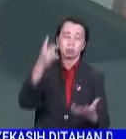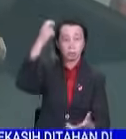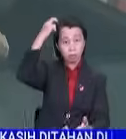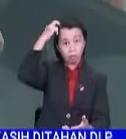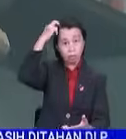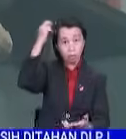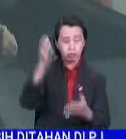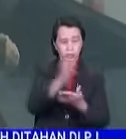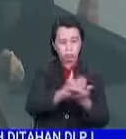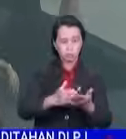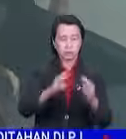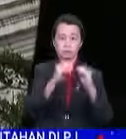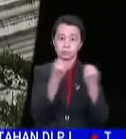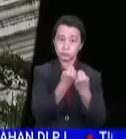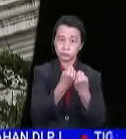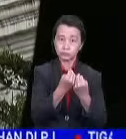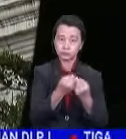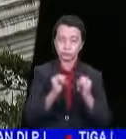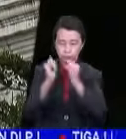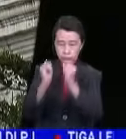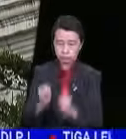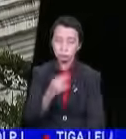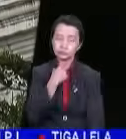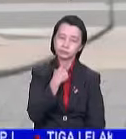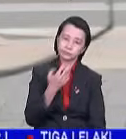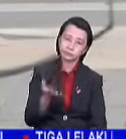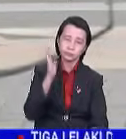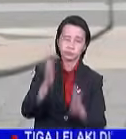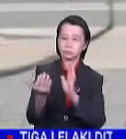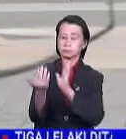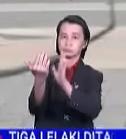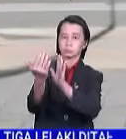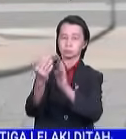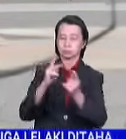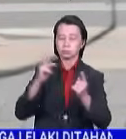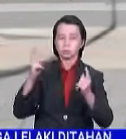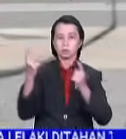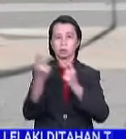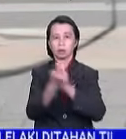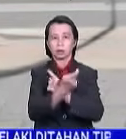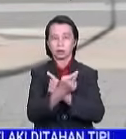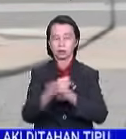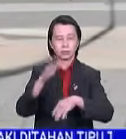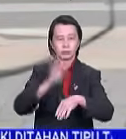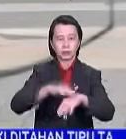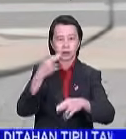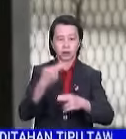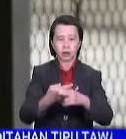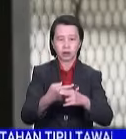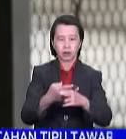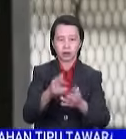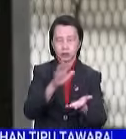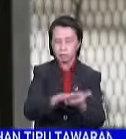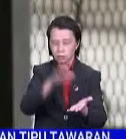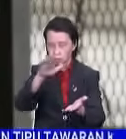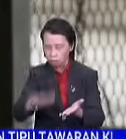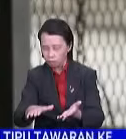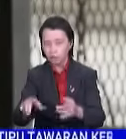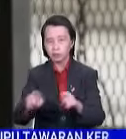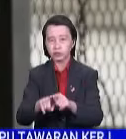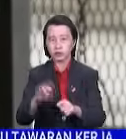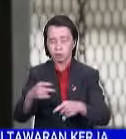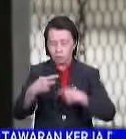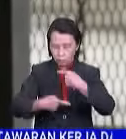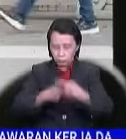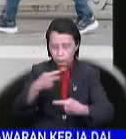mental sebilangan masyarakat individu terkesan bakal berdepan suatu keadaan yang dipanggil Bang Adaptasi yaitu